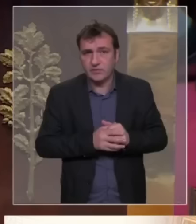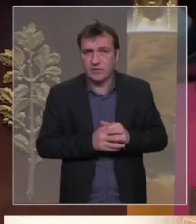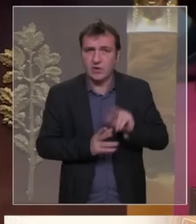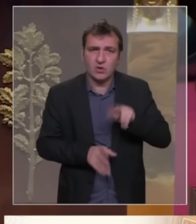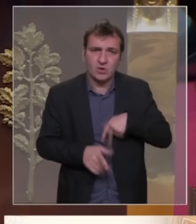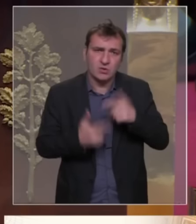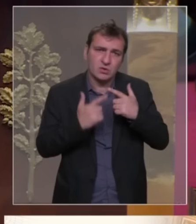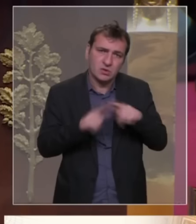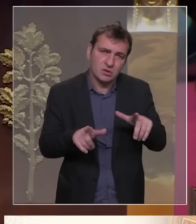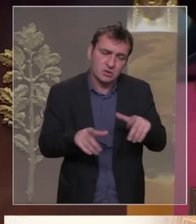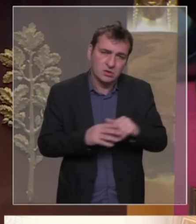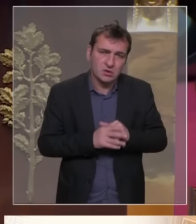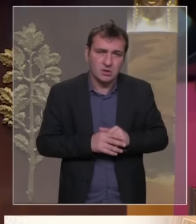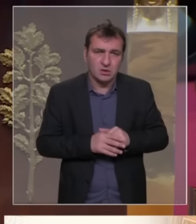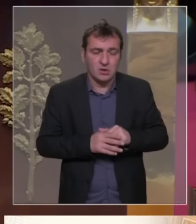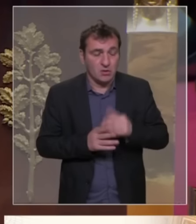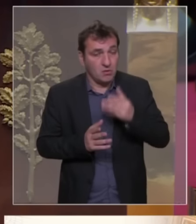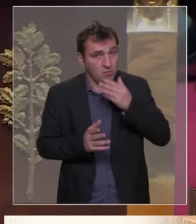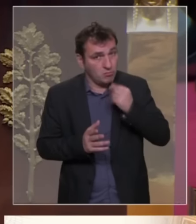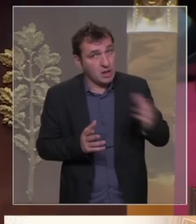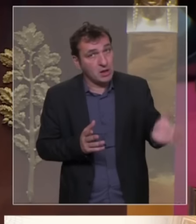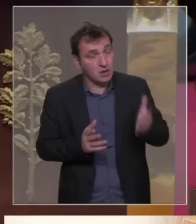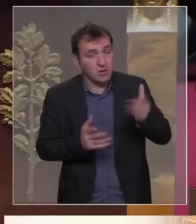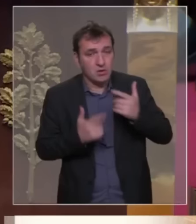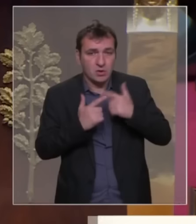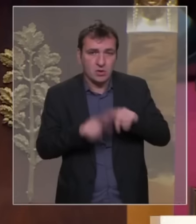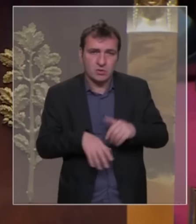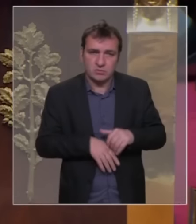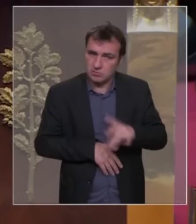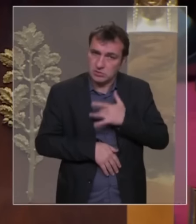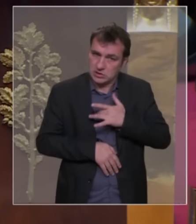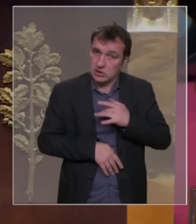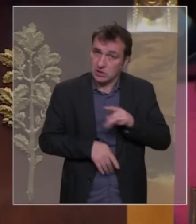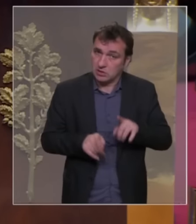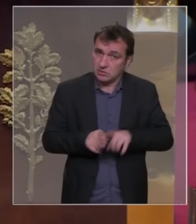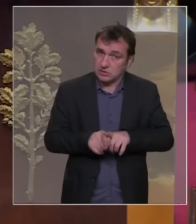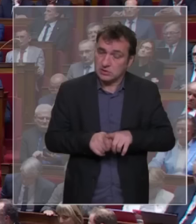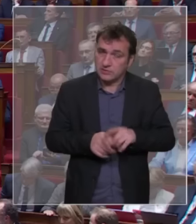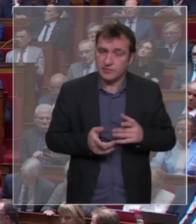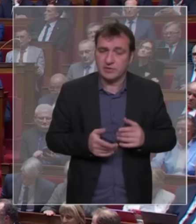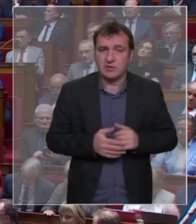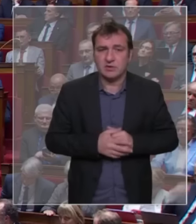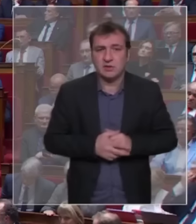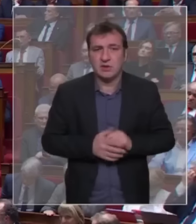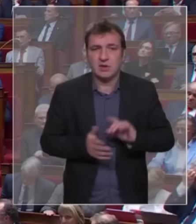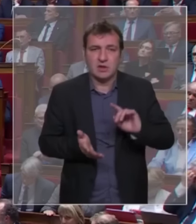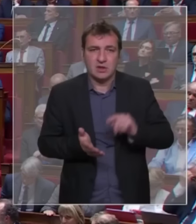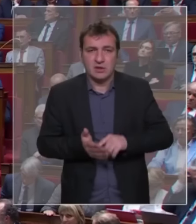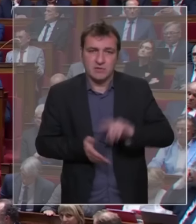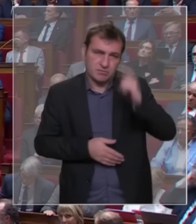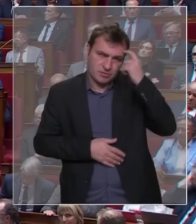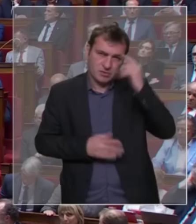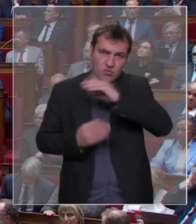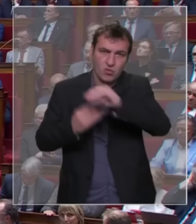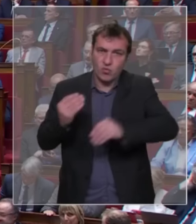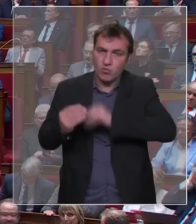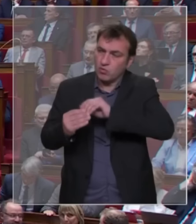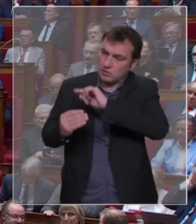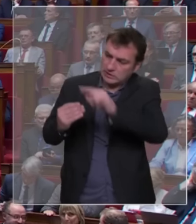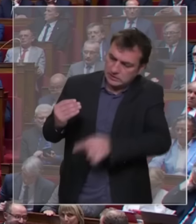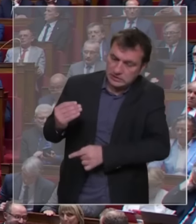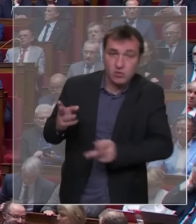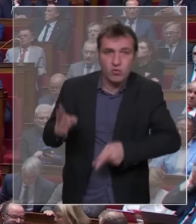langue, une belle et grande langue, à nos intérêts aussi, celui de tenir compte du monde qui nous entoure, qui est un monde de plus en